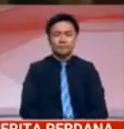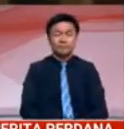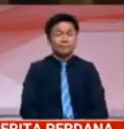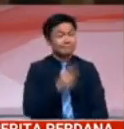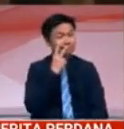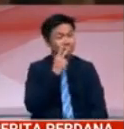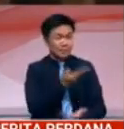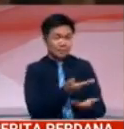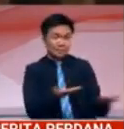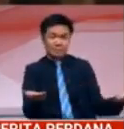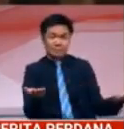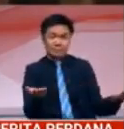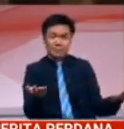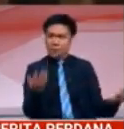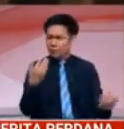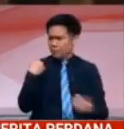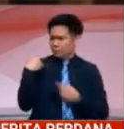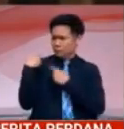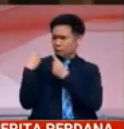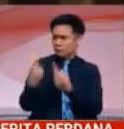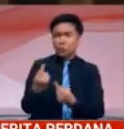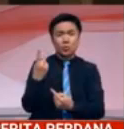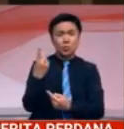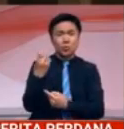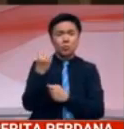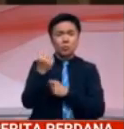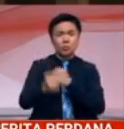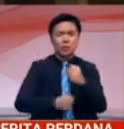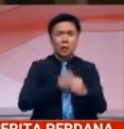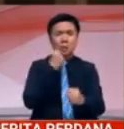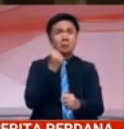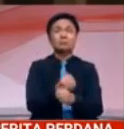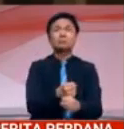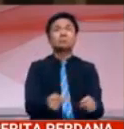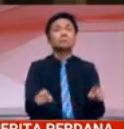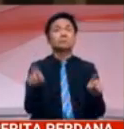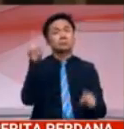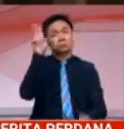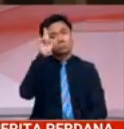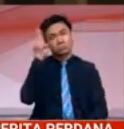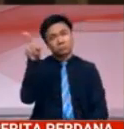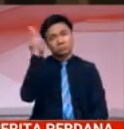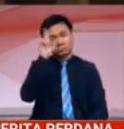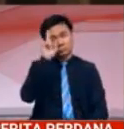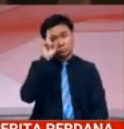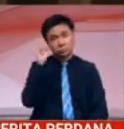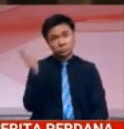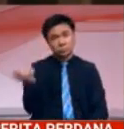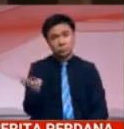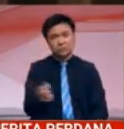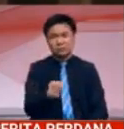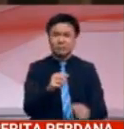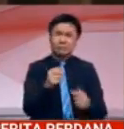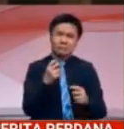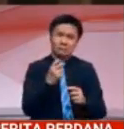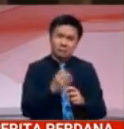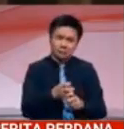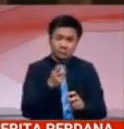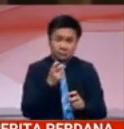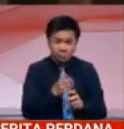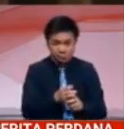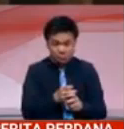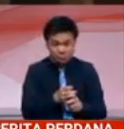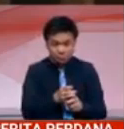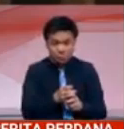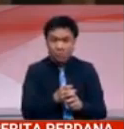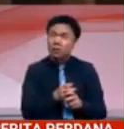lah keadaan saya, 20 tahun saya di sini. Tak ada perubahan, tak ada apa. Bermakna dalam kesukaran macam gini,